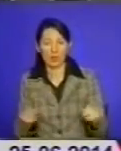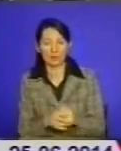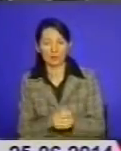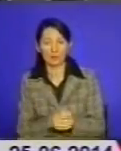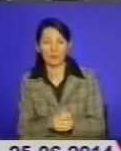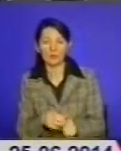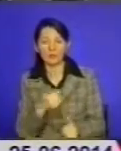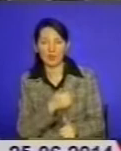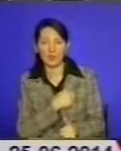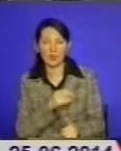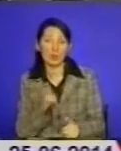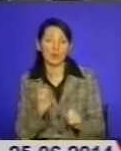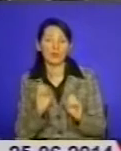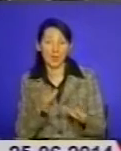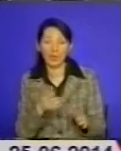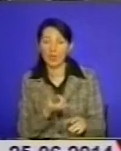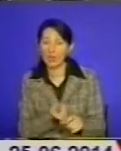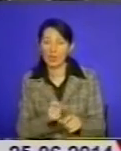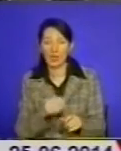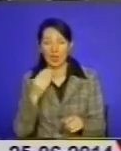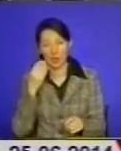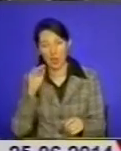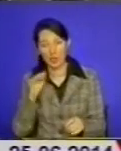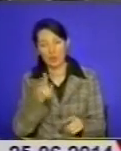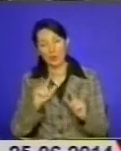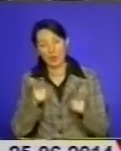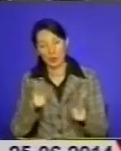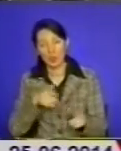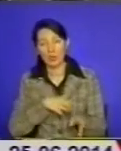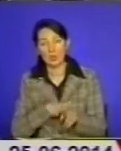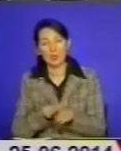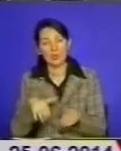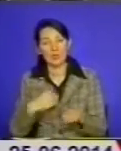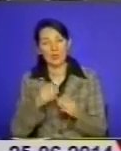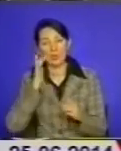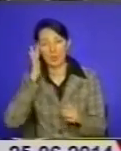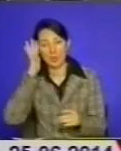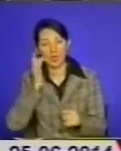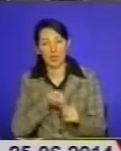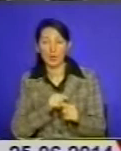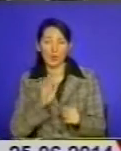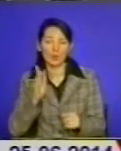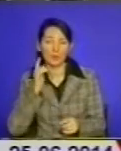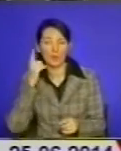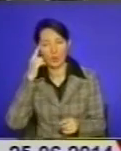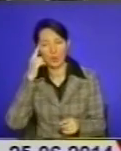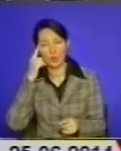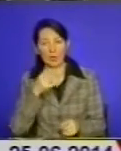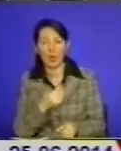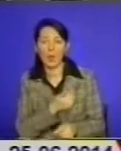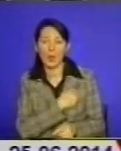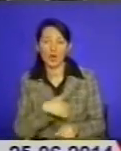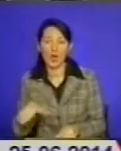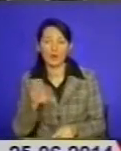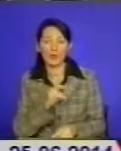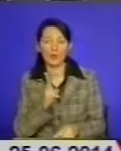Хотілося б здати якнайкраще, щоб поступити і здійснити свої мрії, які були задумані. І бажаю удачі всім, хто